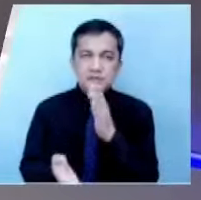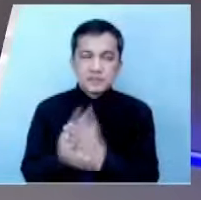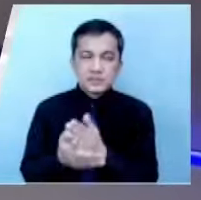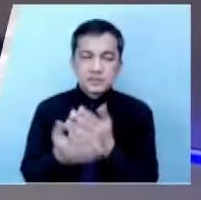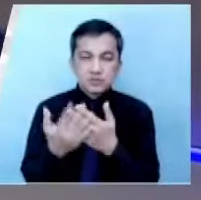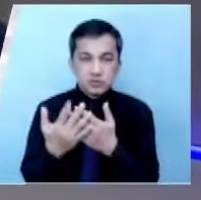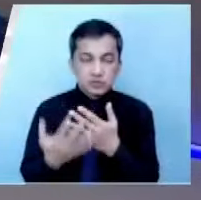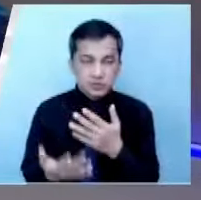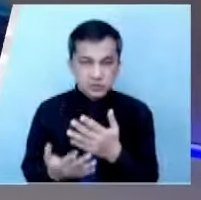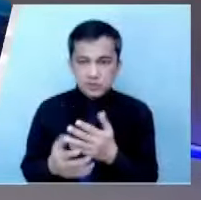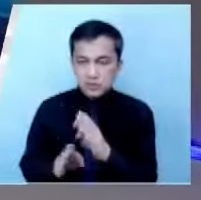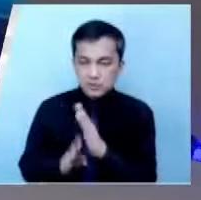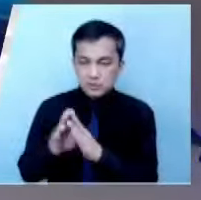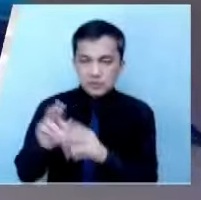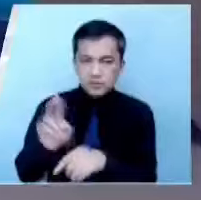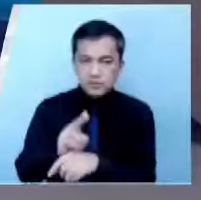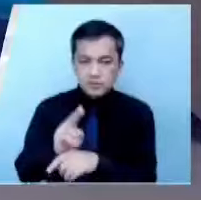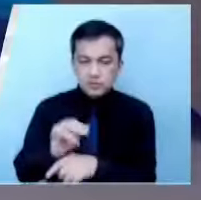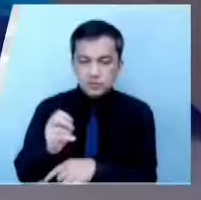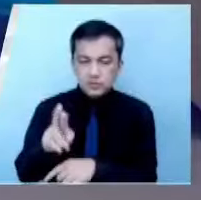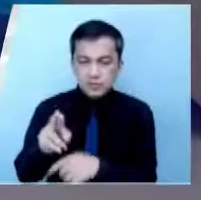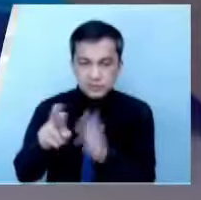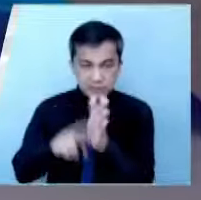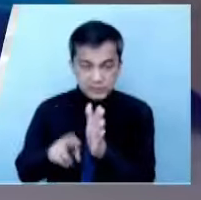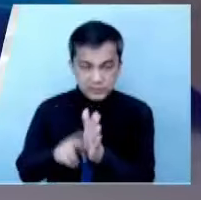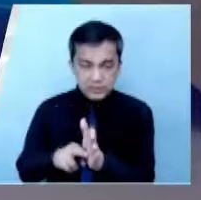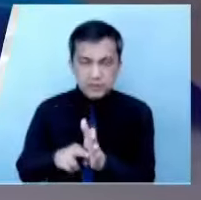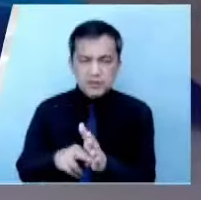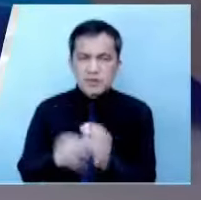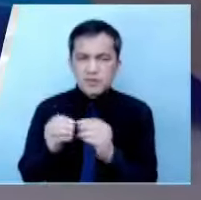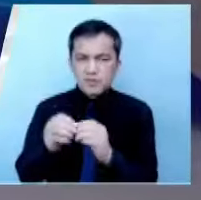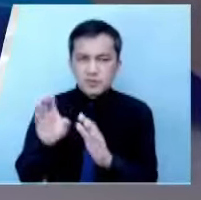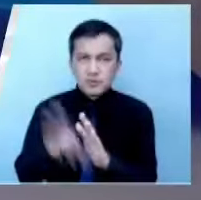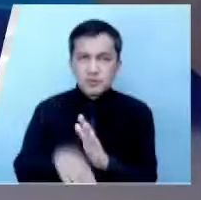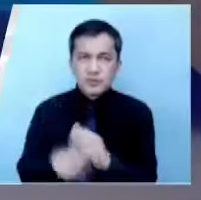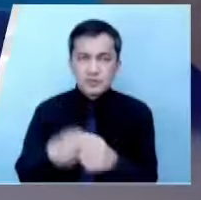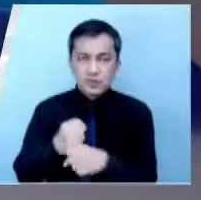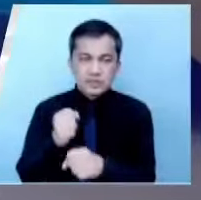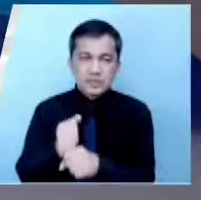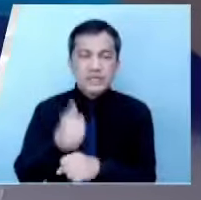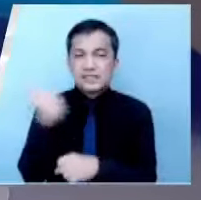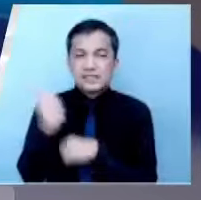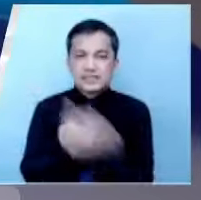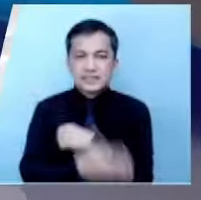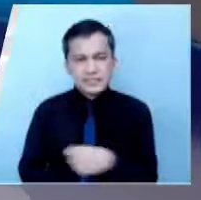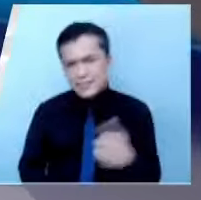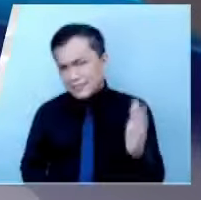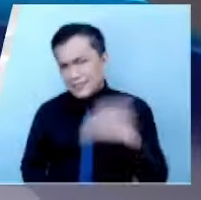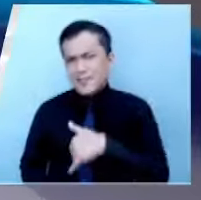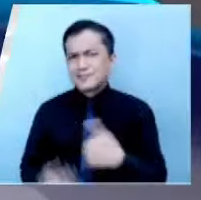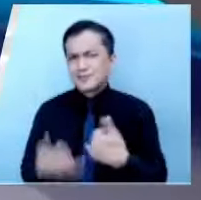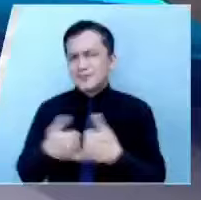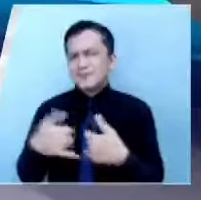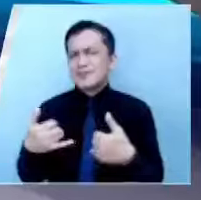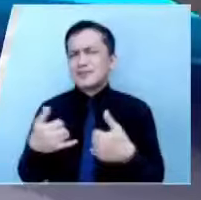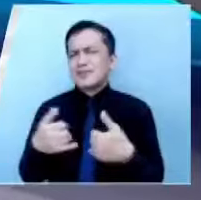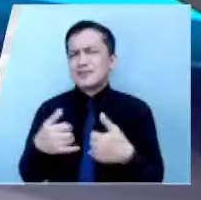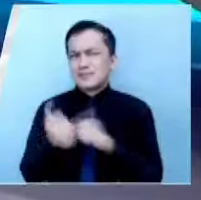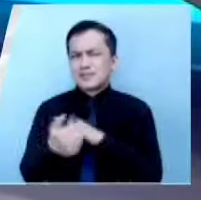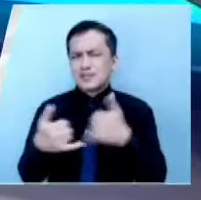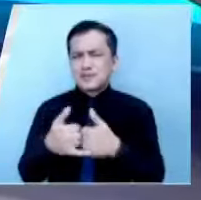Na-develop ito gamit ang nuclear research at mas mura sa mga gawang abroad. Tara, let's change the game with this life-saving